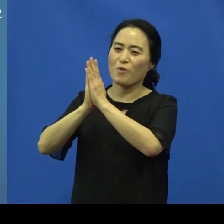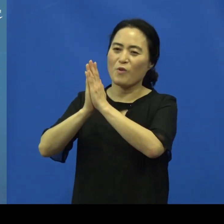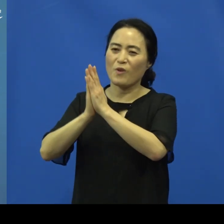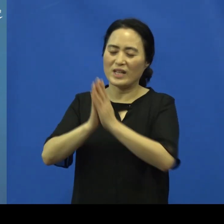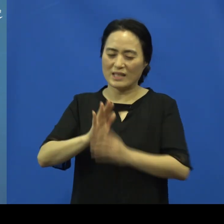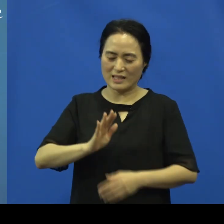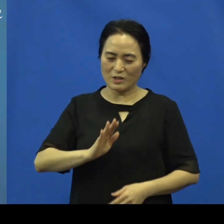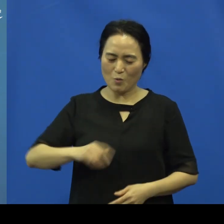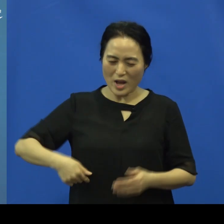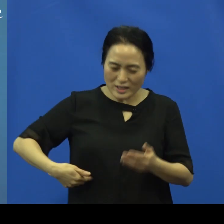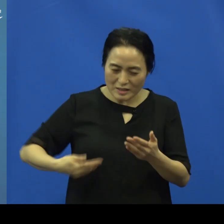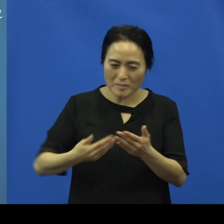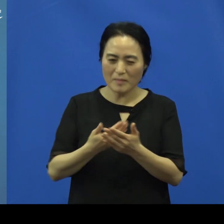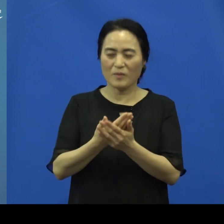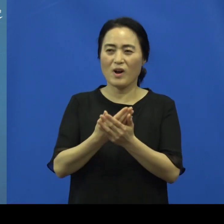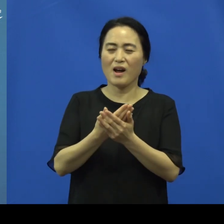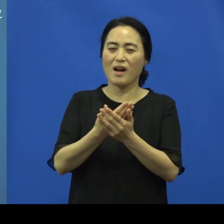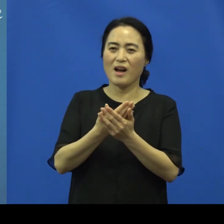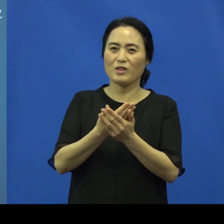회심과